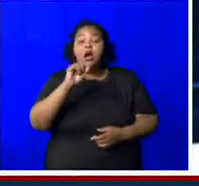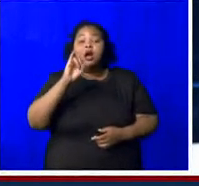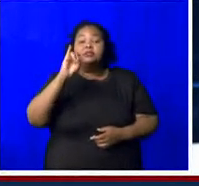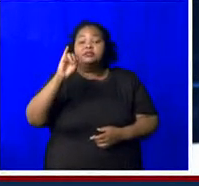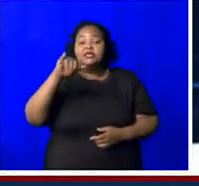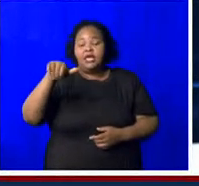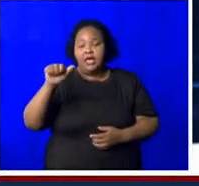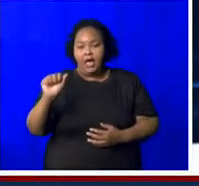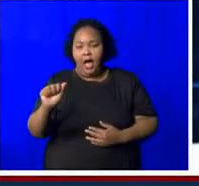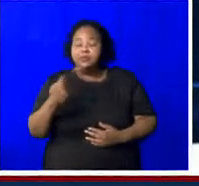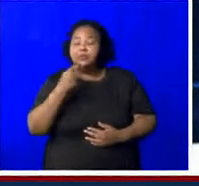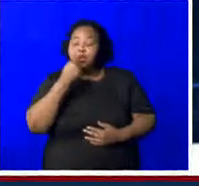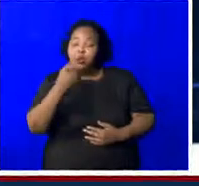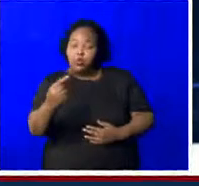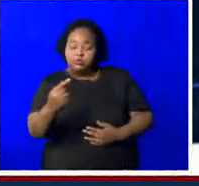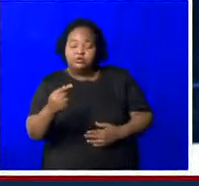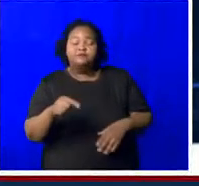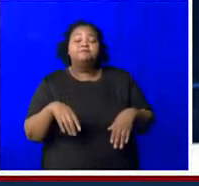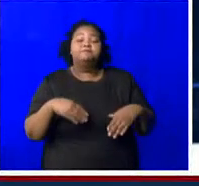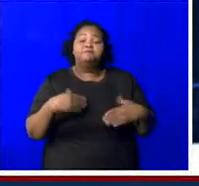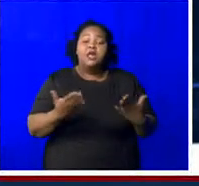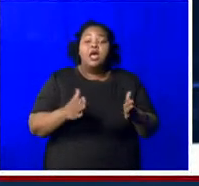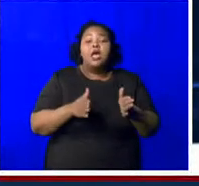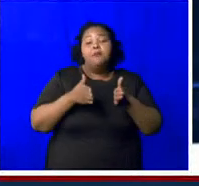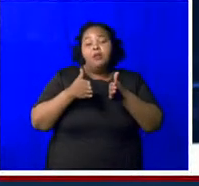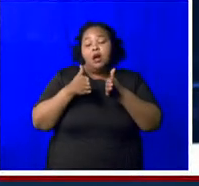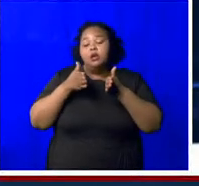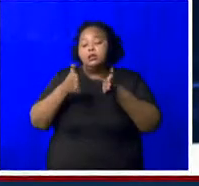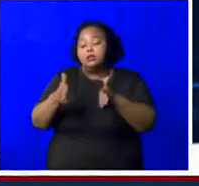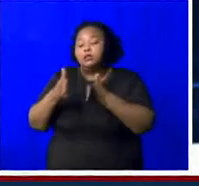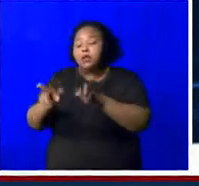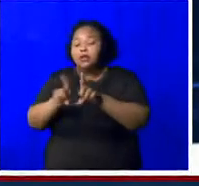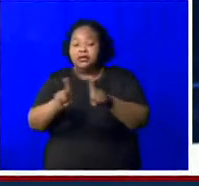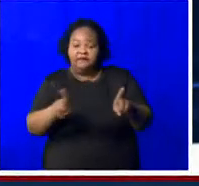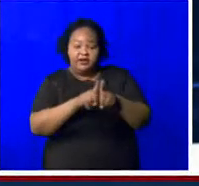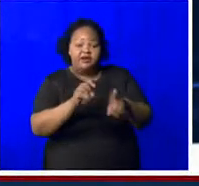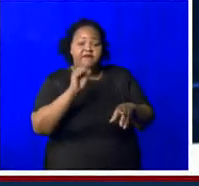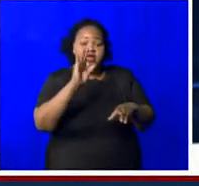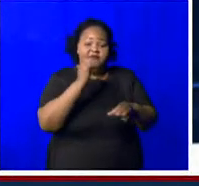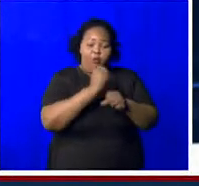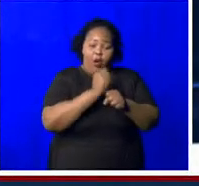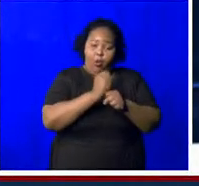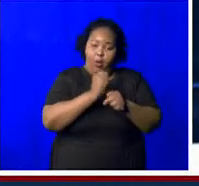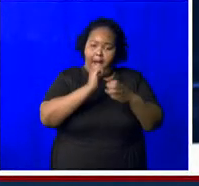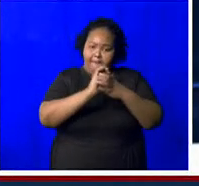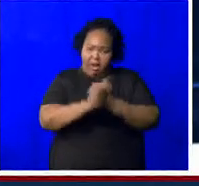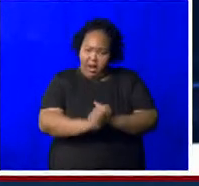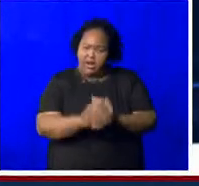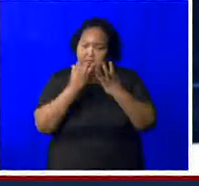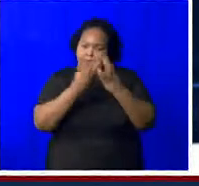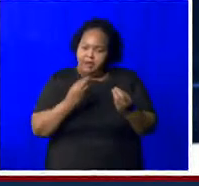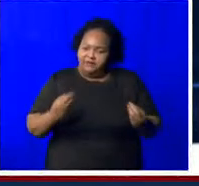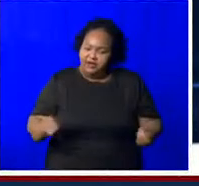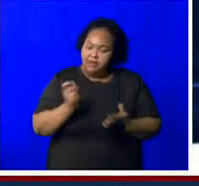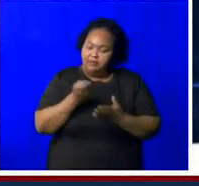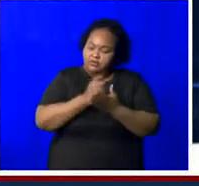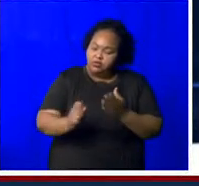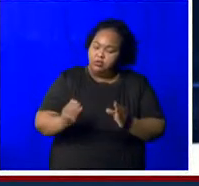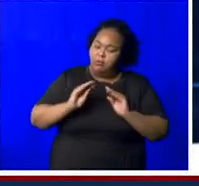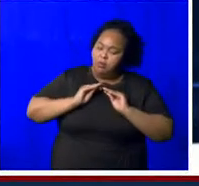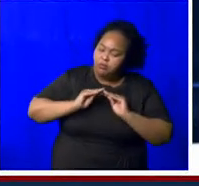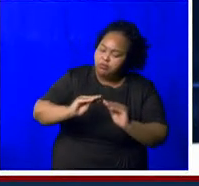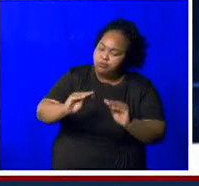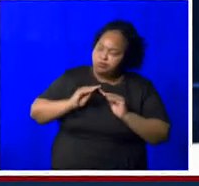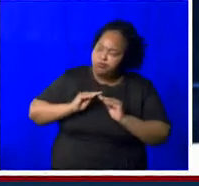umhlonishwa Savannah Maziya ithi kubambisana kwetinhlangothi letehlukene live ekwakheni bantwana besikolwa kuthi